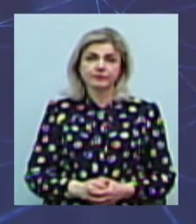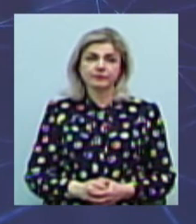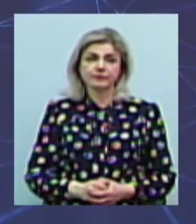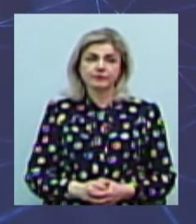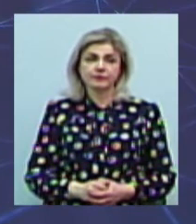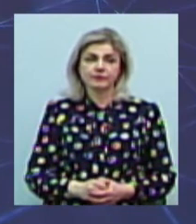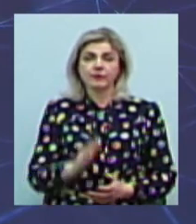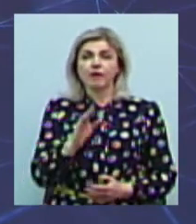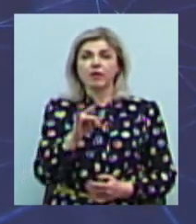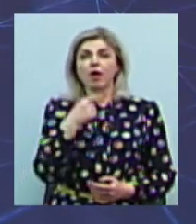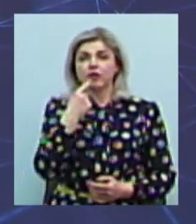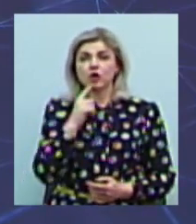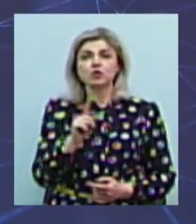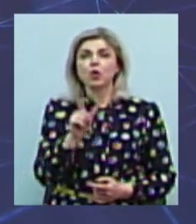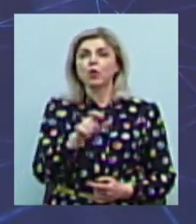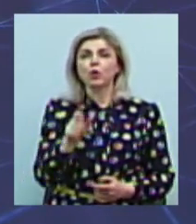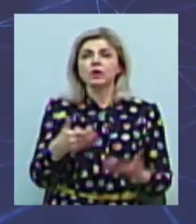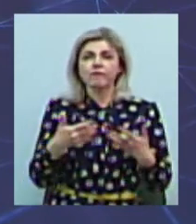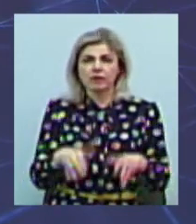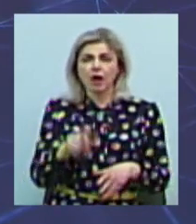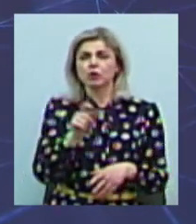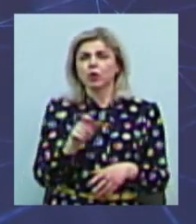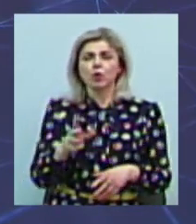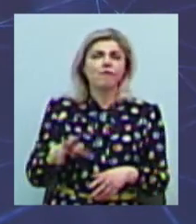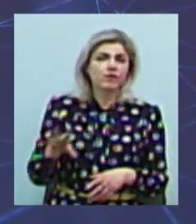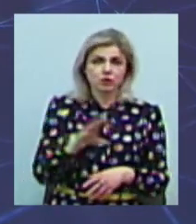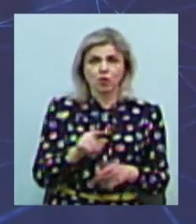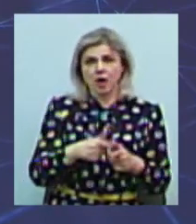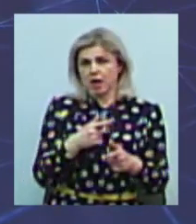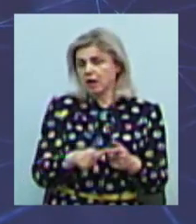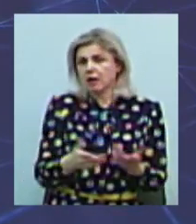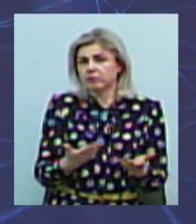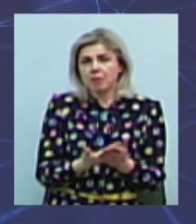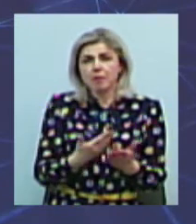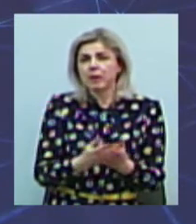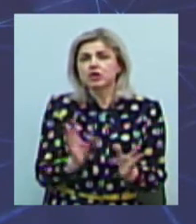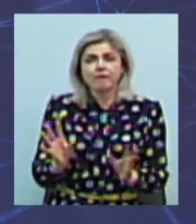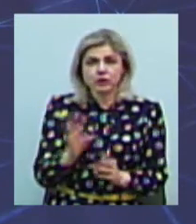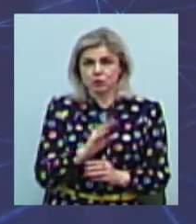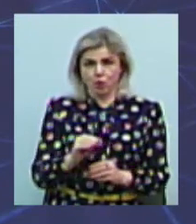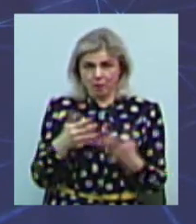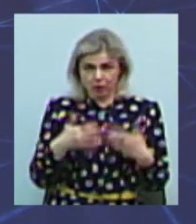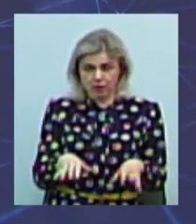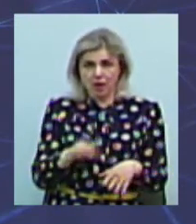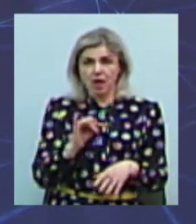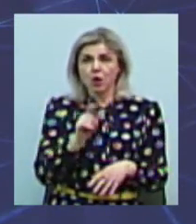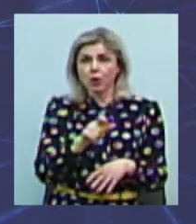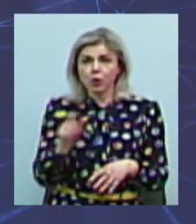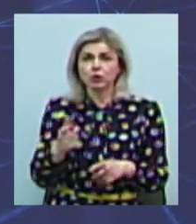зазначили, втратили люди все або майже все. І, звичайно, люди, більшість з